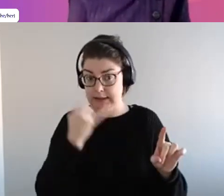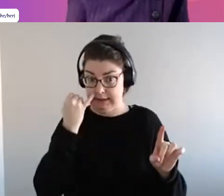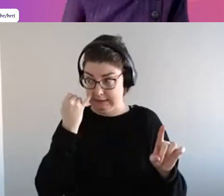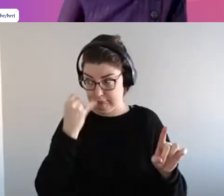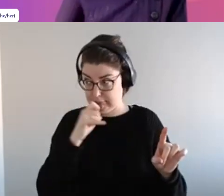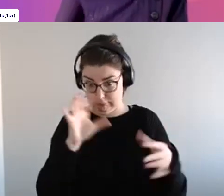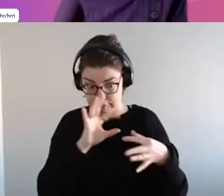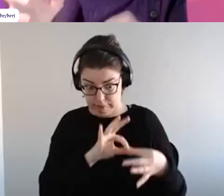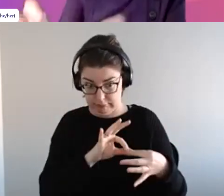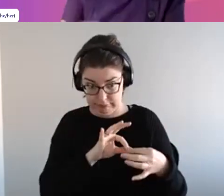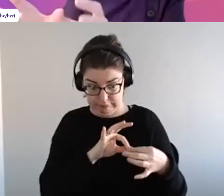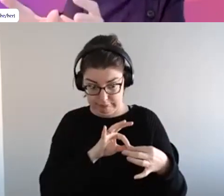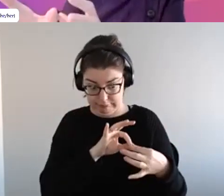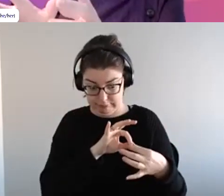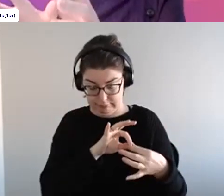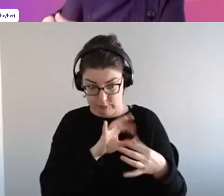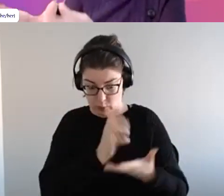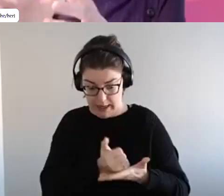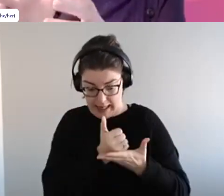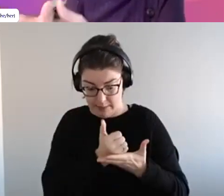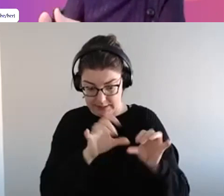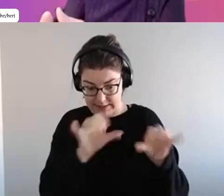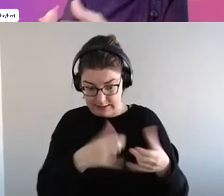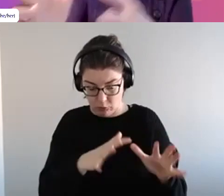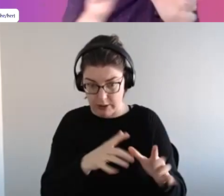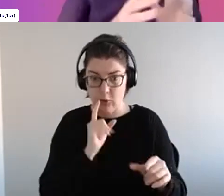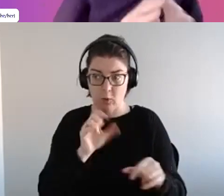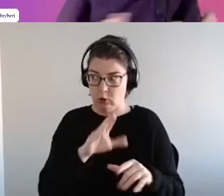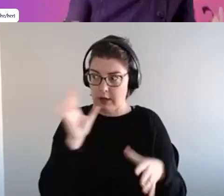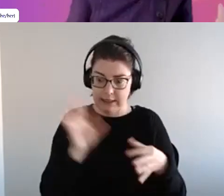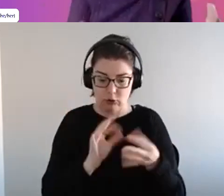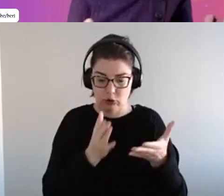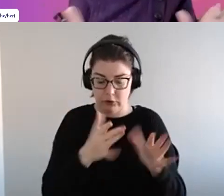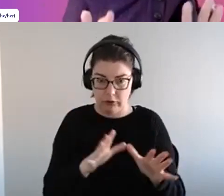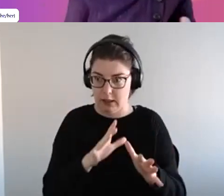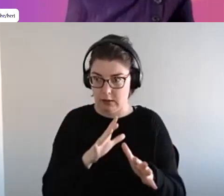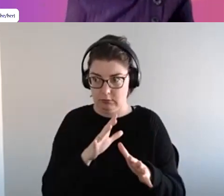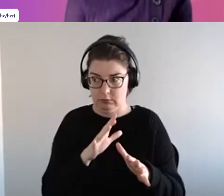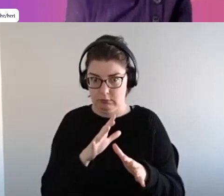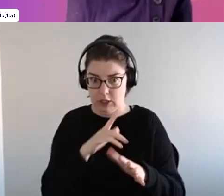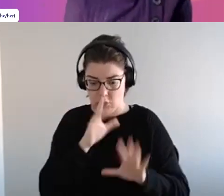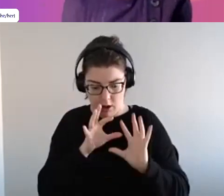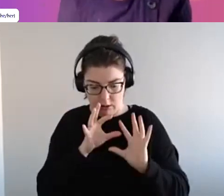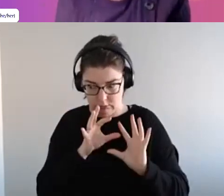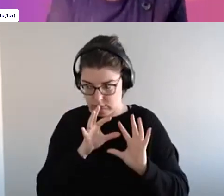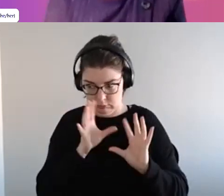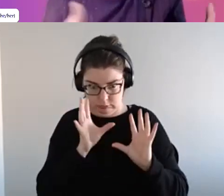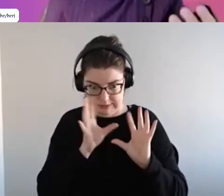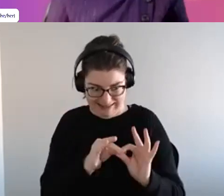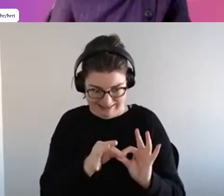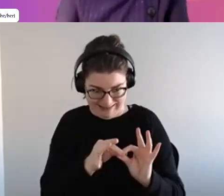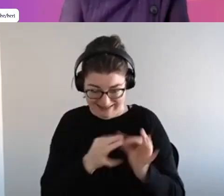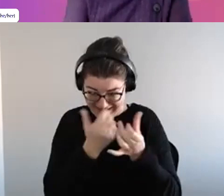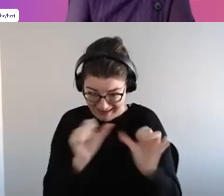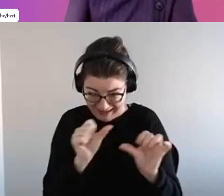si cette personne n'a pas de lien avec un système qui pourrait l'aider ou un service qui pourrait l'aider et qui n'a aucun